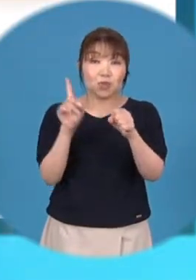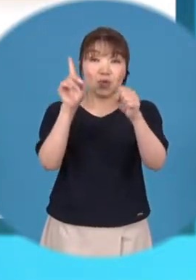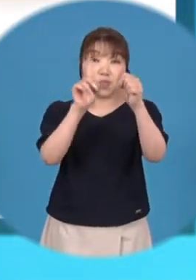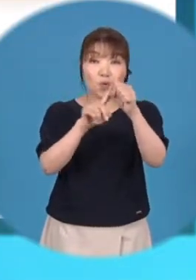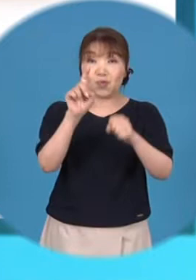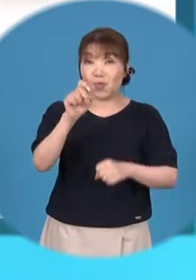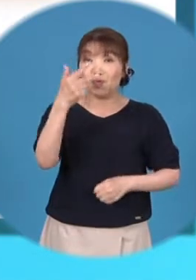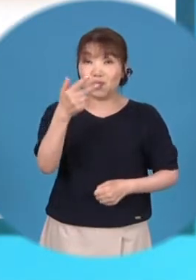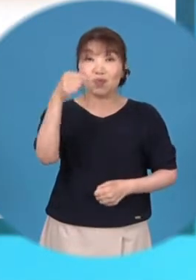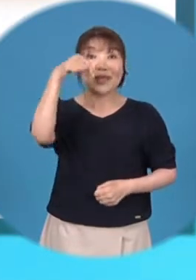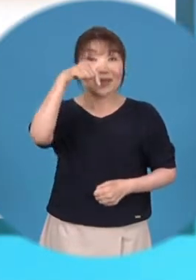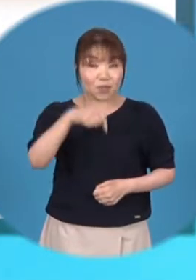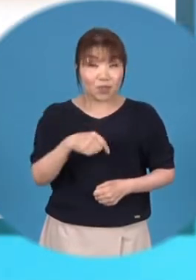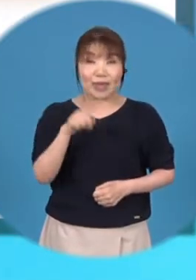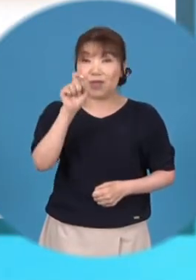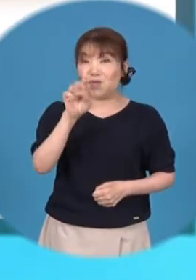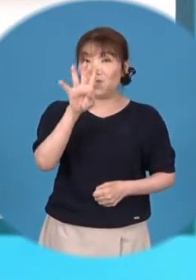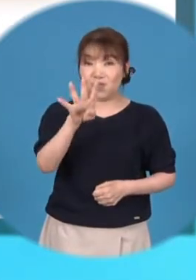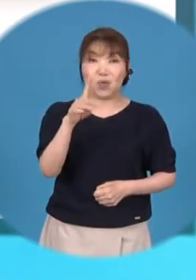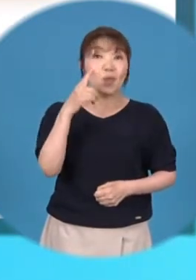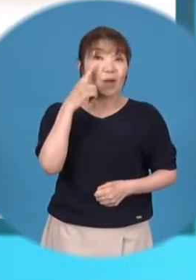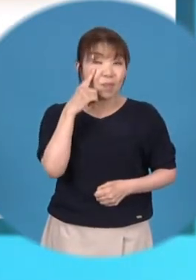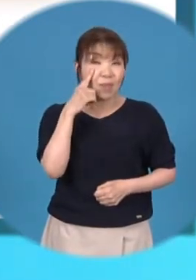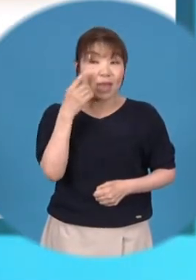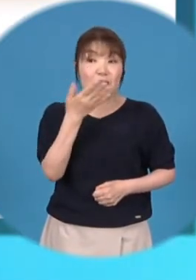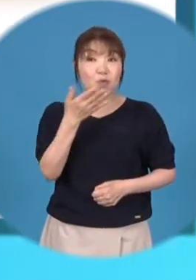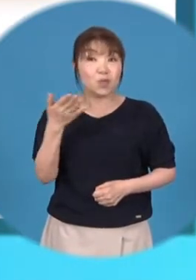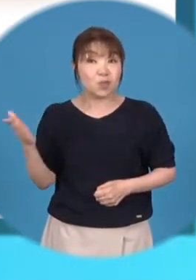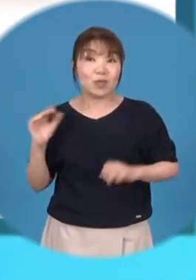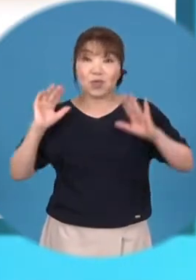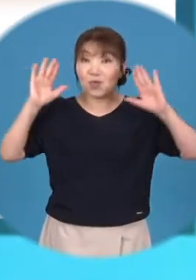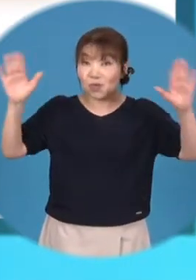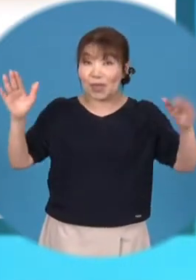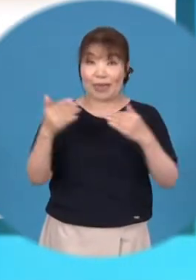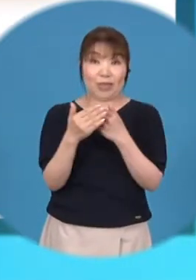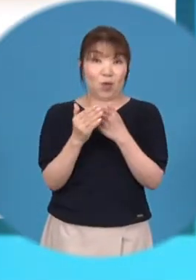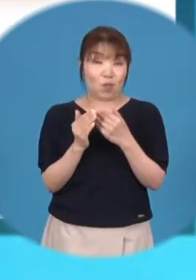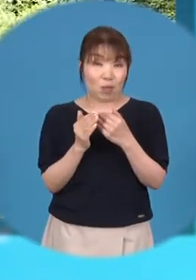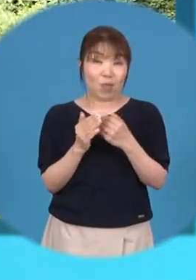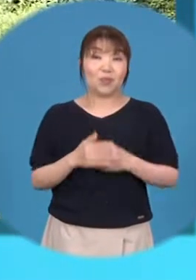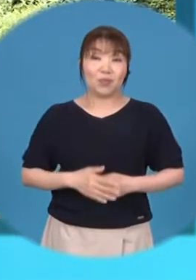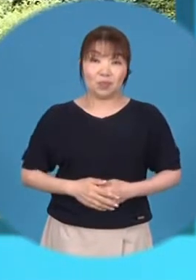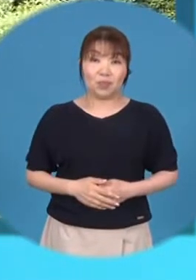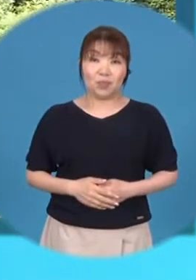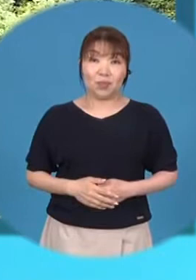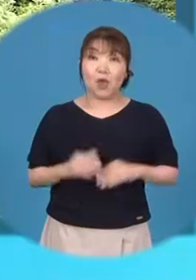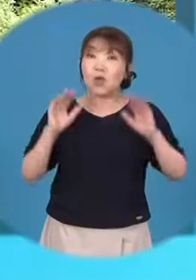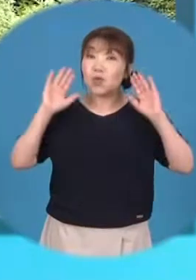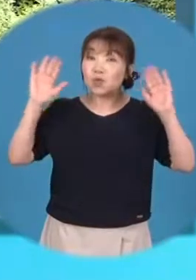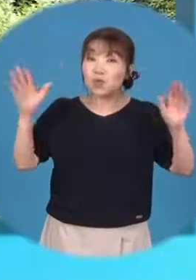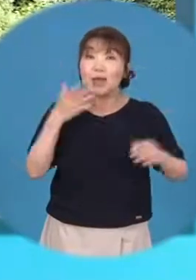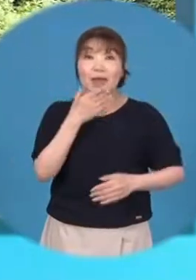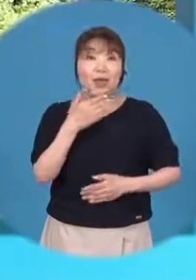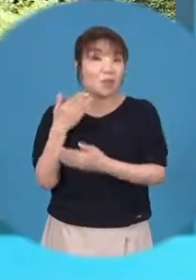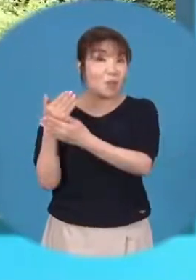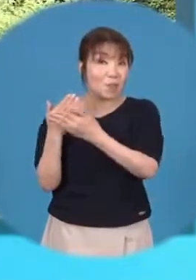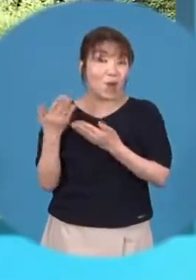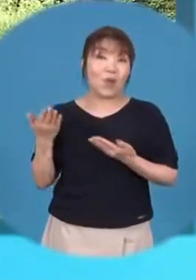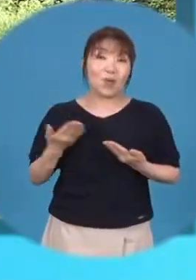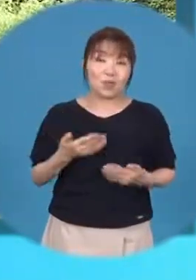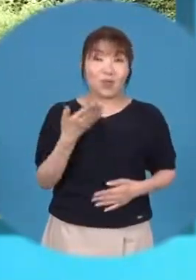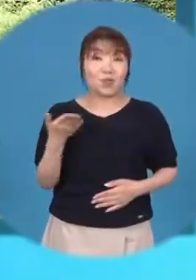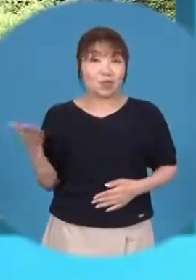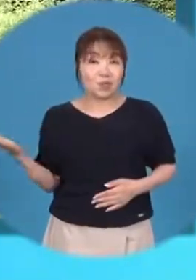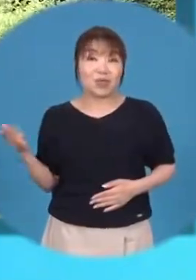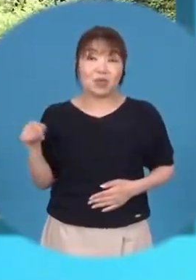SDGs17 の目標の中のターゲット14、海の豊かさを守ろう。豊かな恵みをもたらす海は私